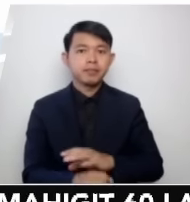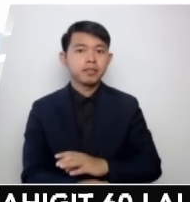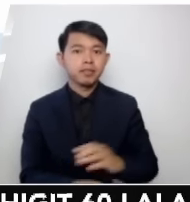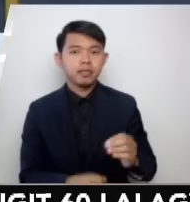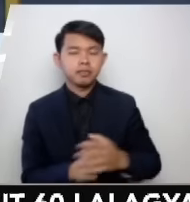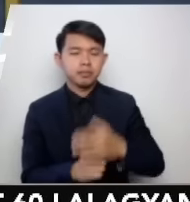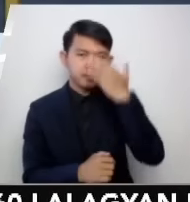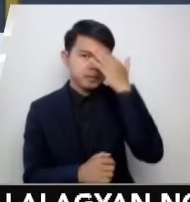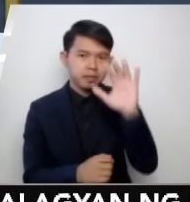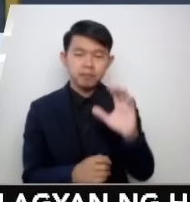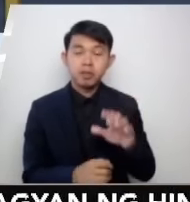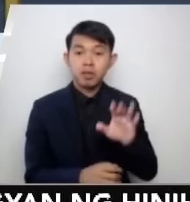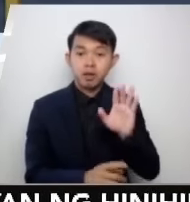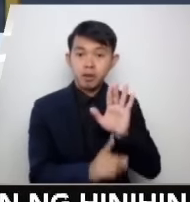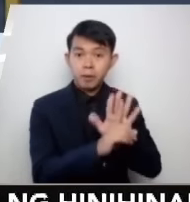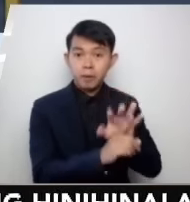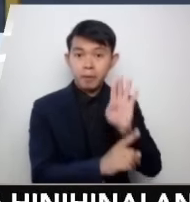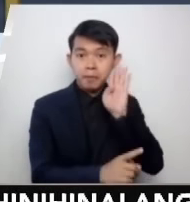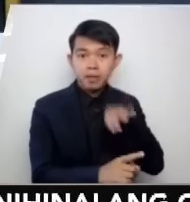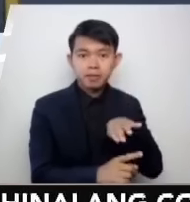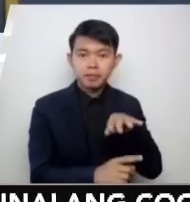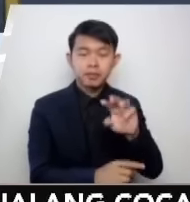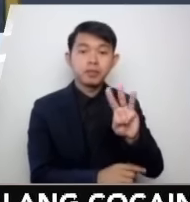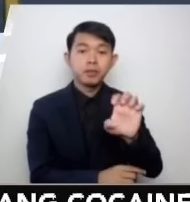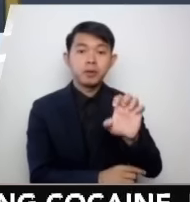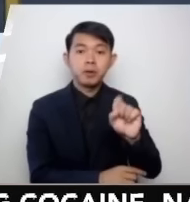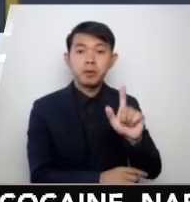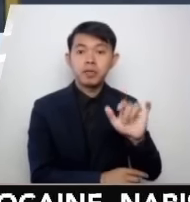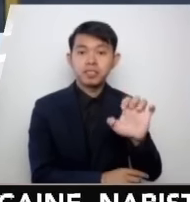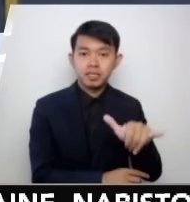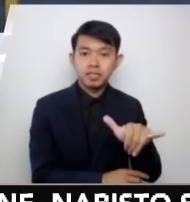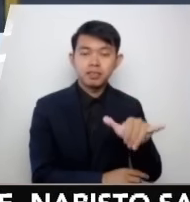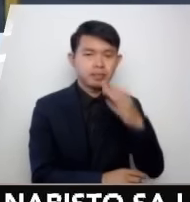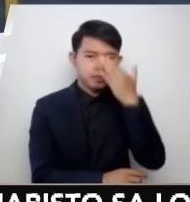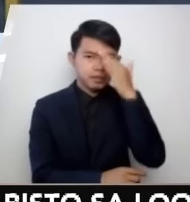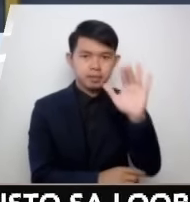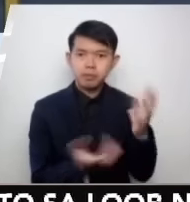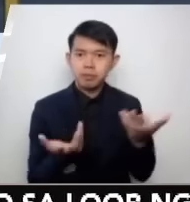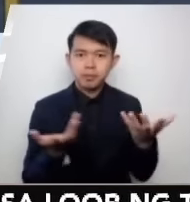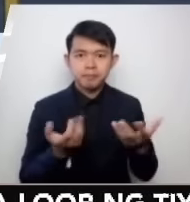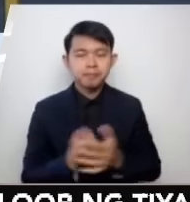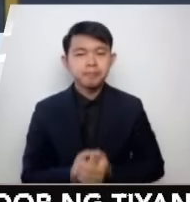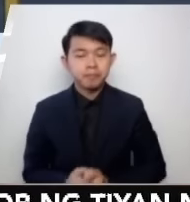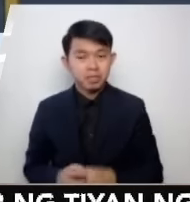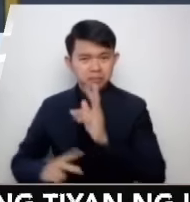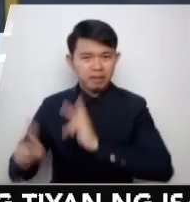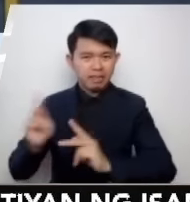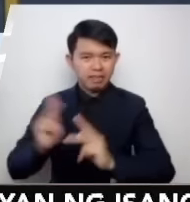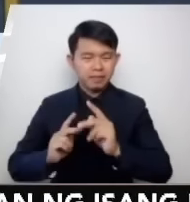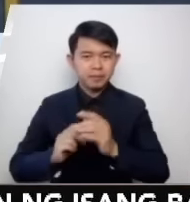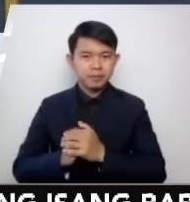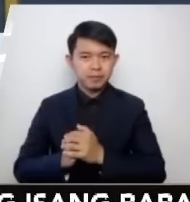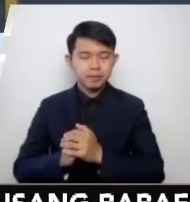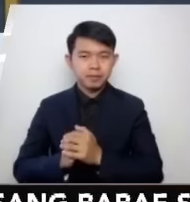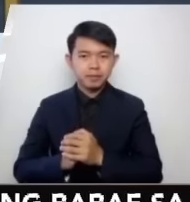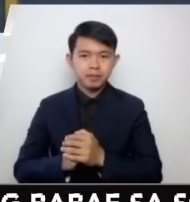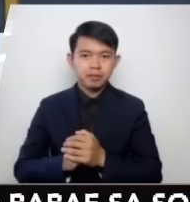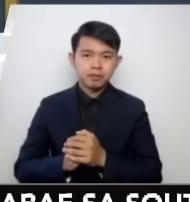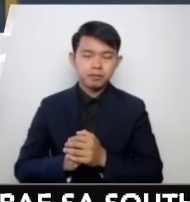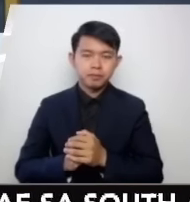Guo. Medyo nami-misjudge nga ng tao kasi parang nakukuha pa rin niyang tumawa or minsan